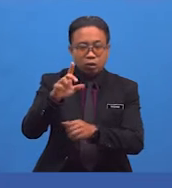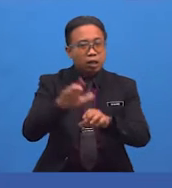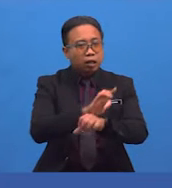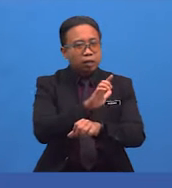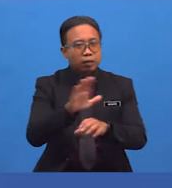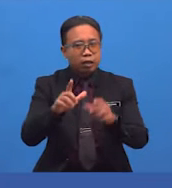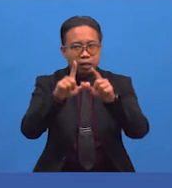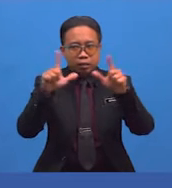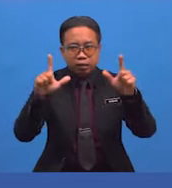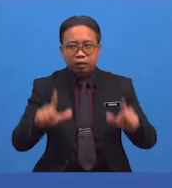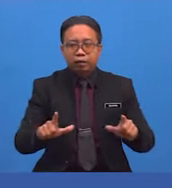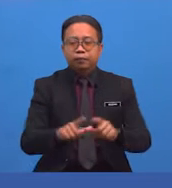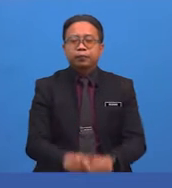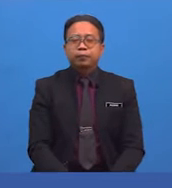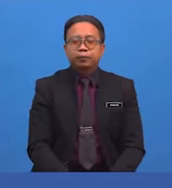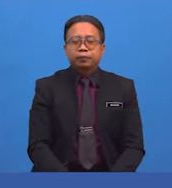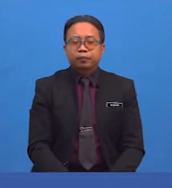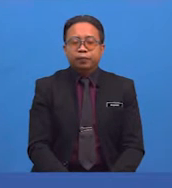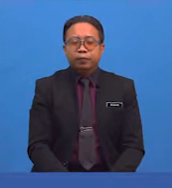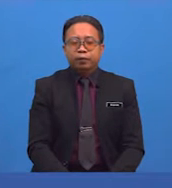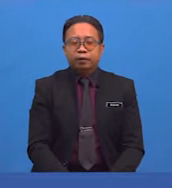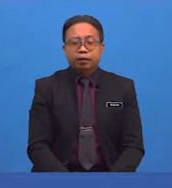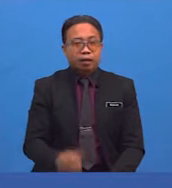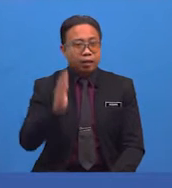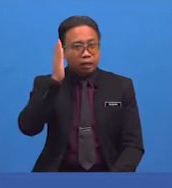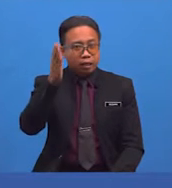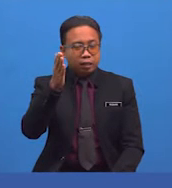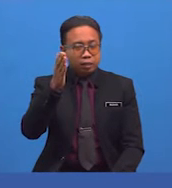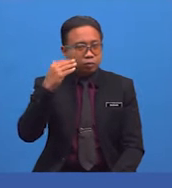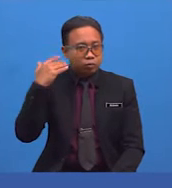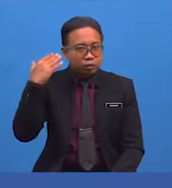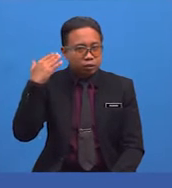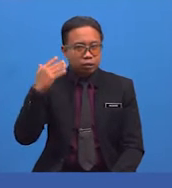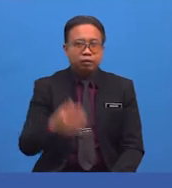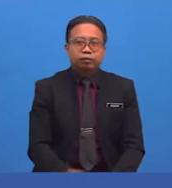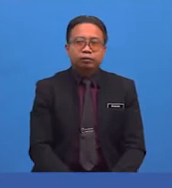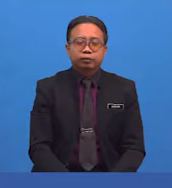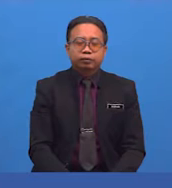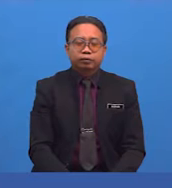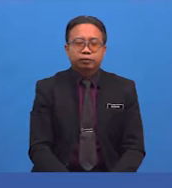melengkapkan litar. Penggera kebakaran akan berbunyi.